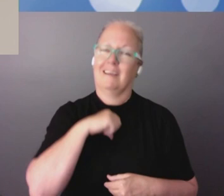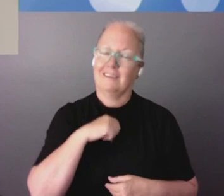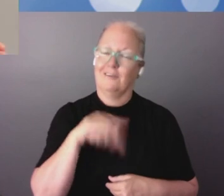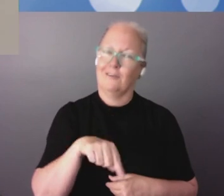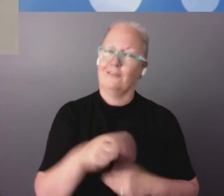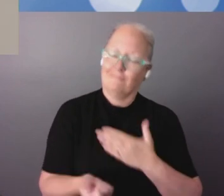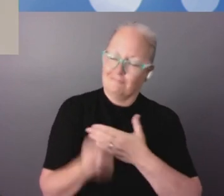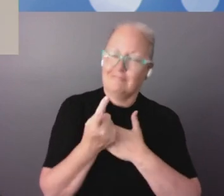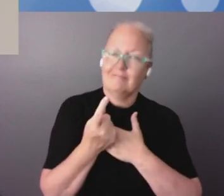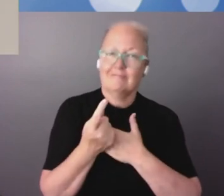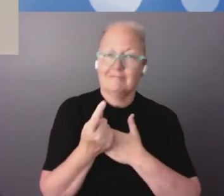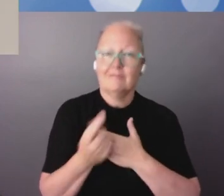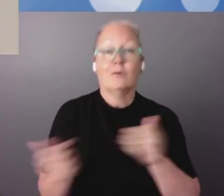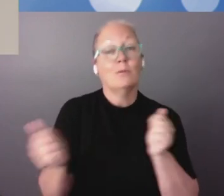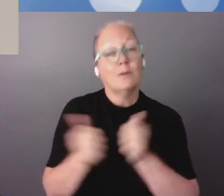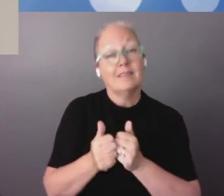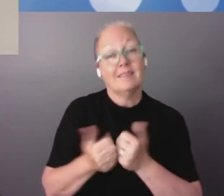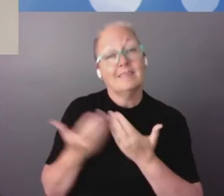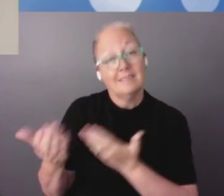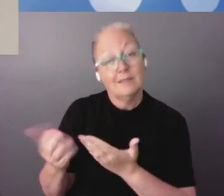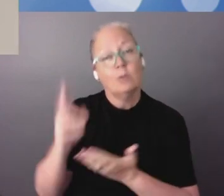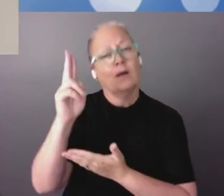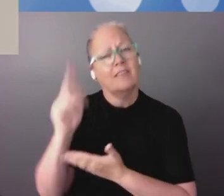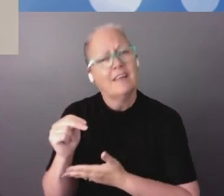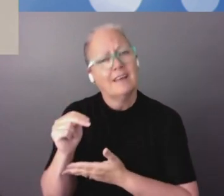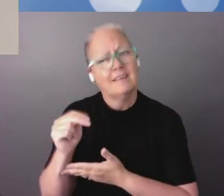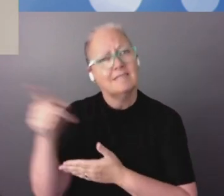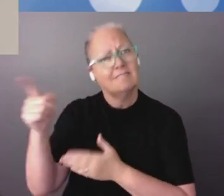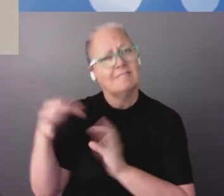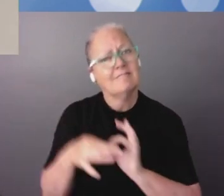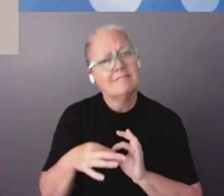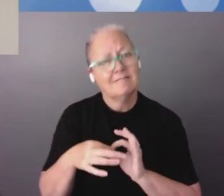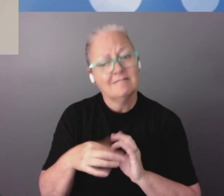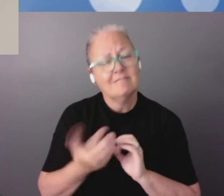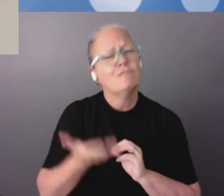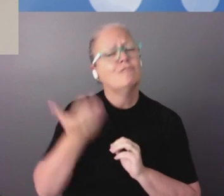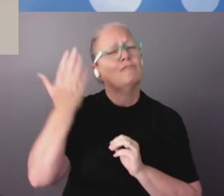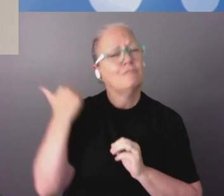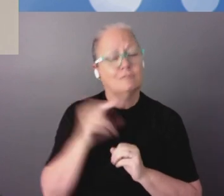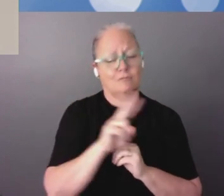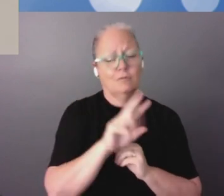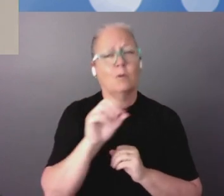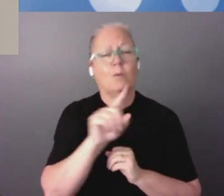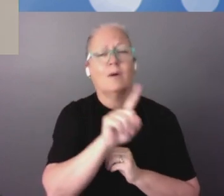动，所以我非常高兴这个活动在这里举办。